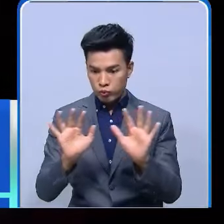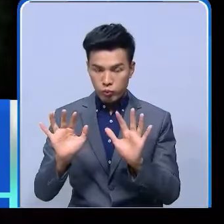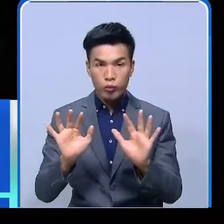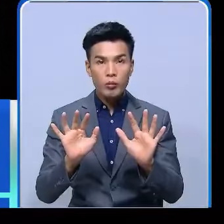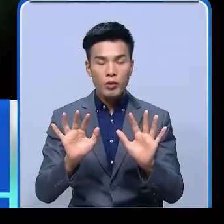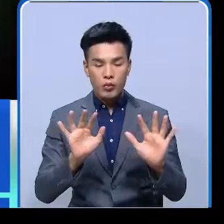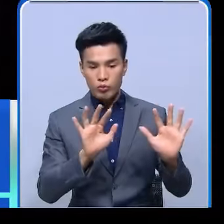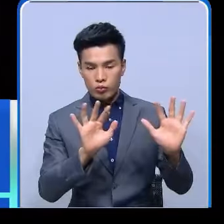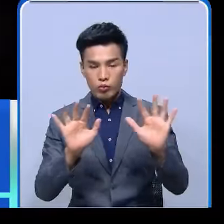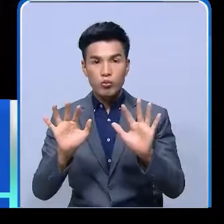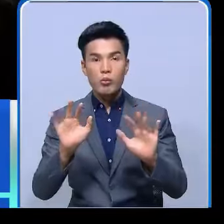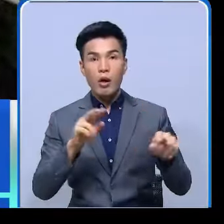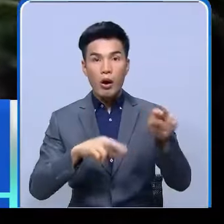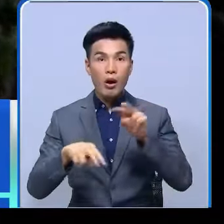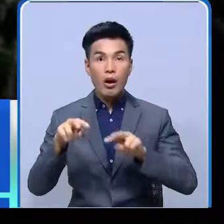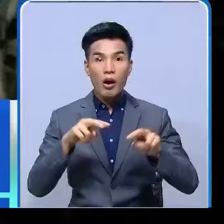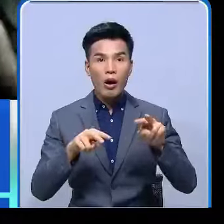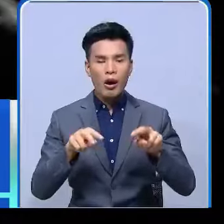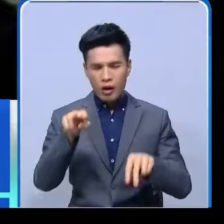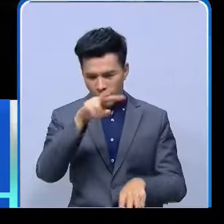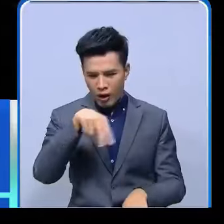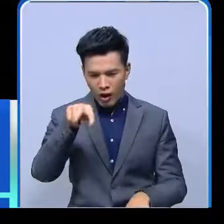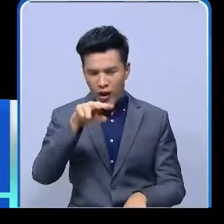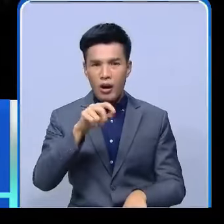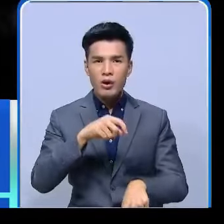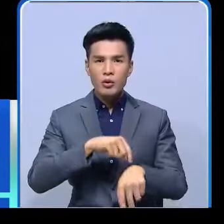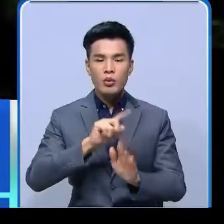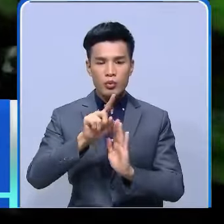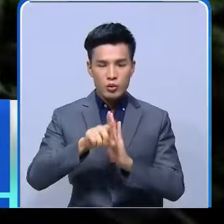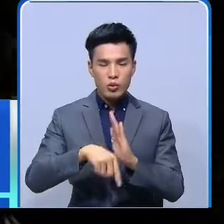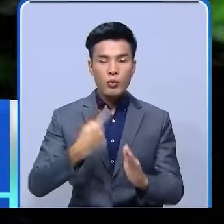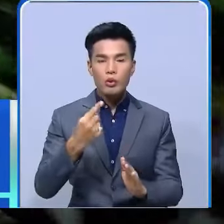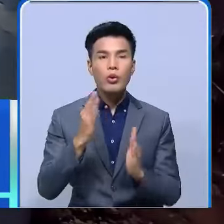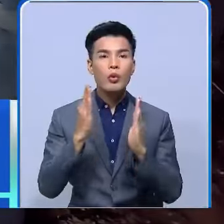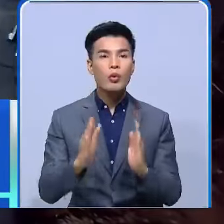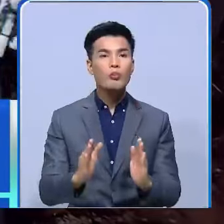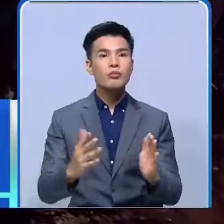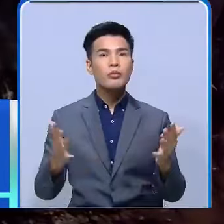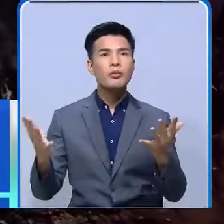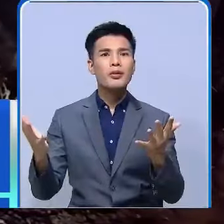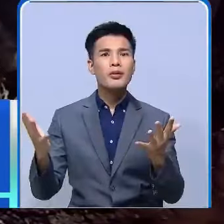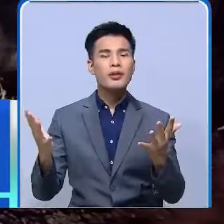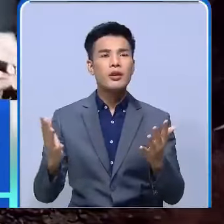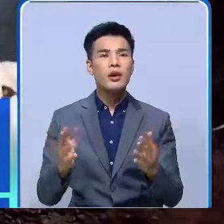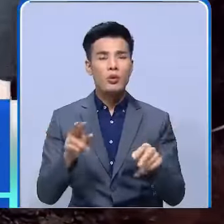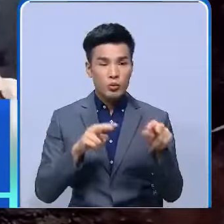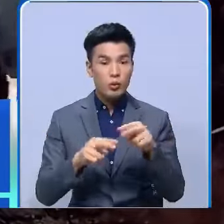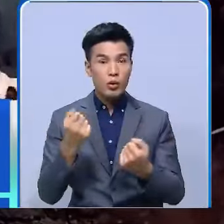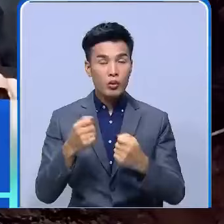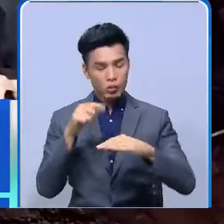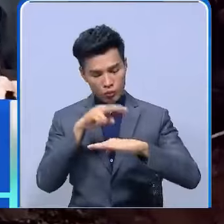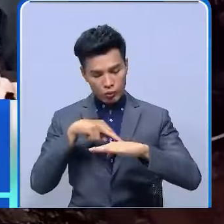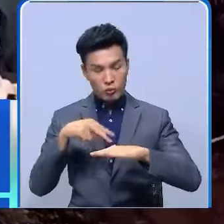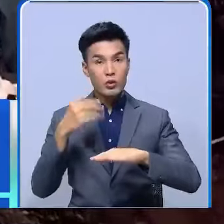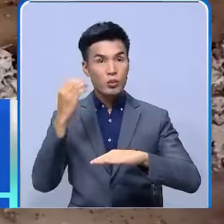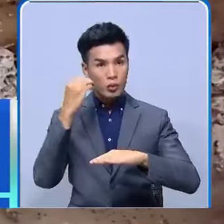ล้ๆจุดที่รถจมโคลนนี่แหละค้นหากันอยู่ประมาณสักชั่วโมงไม่เจอตัวคนขับรถกระบะนะทีนี้ตรวจสอบในรถเนี่ยก็เจอโทรศั